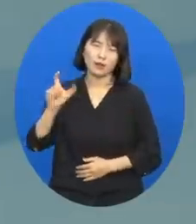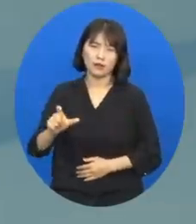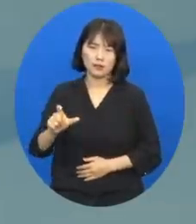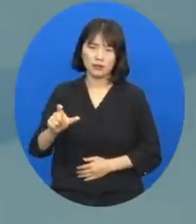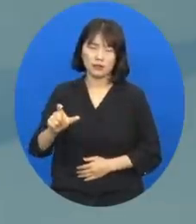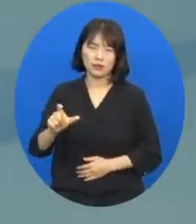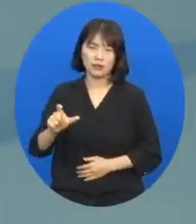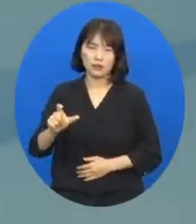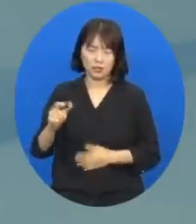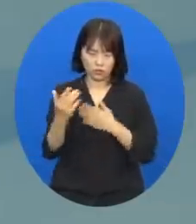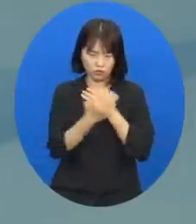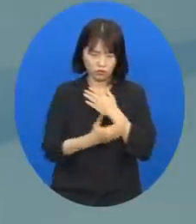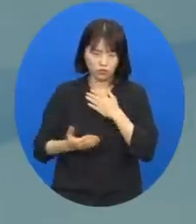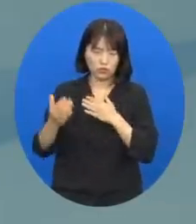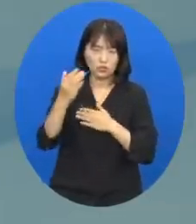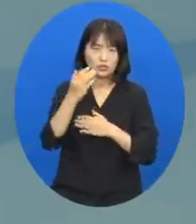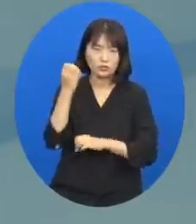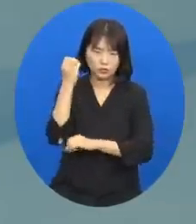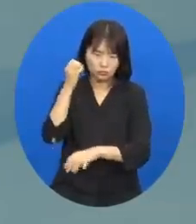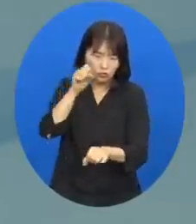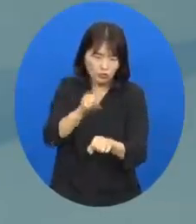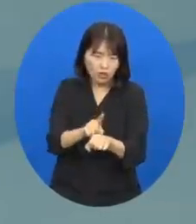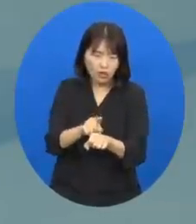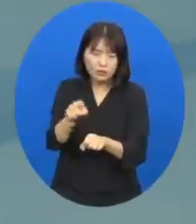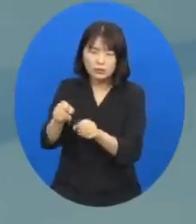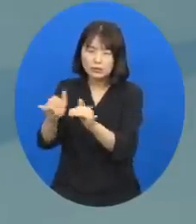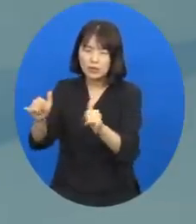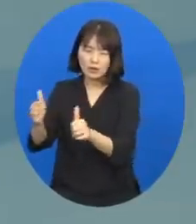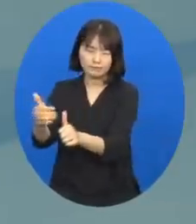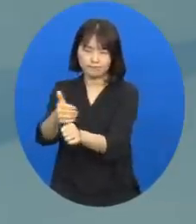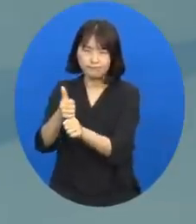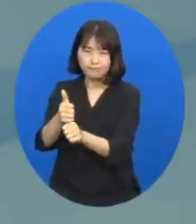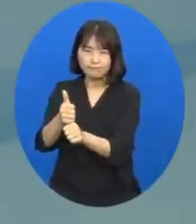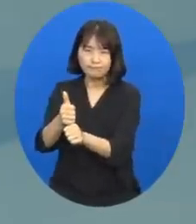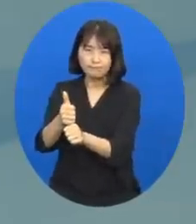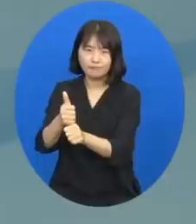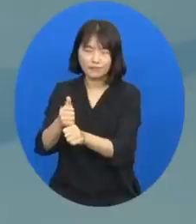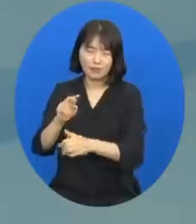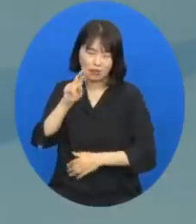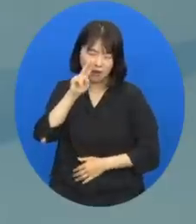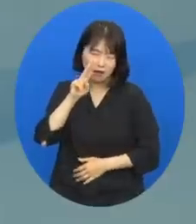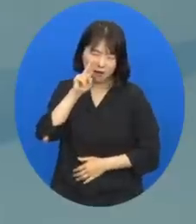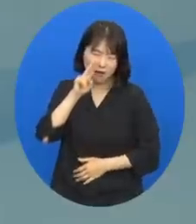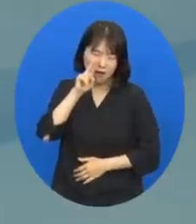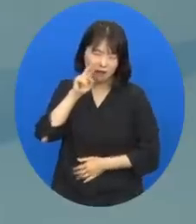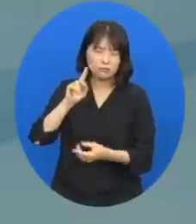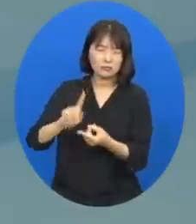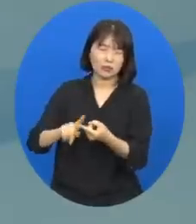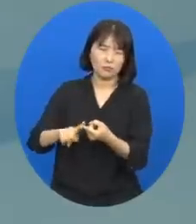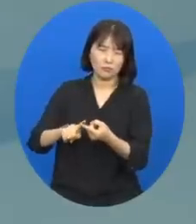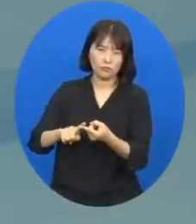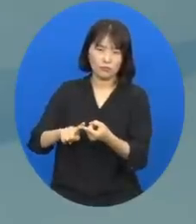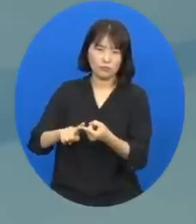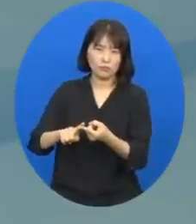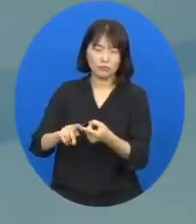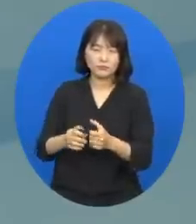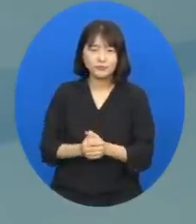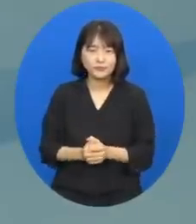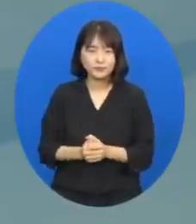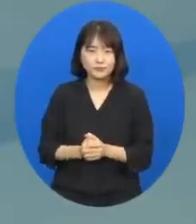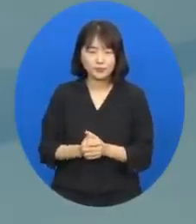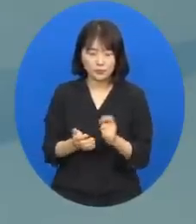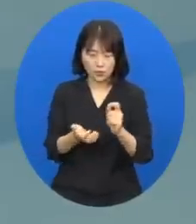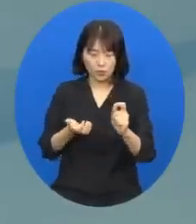그 사람을 사로잡고 있는 거예요 그래서 시기심 a 해서 그 사람이 휘둘리게 되어 어제는 그런일이 나타 난다는 거죠 그래서 고리 넘겨서